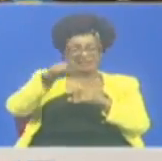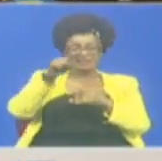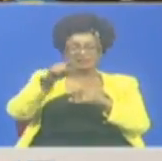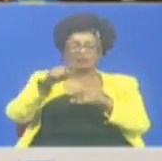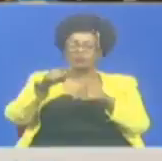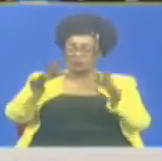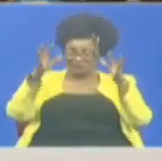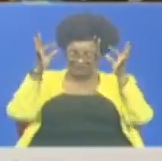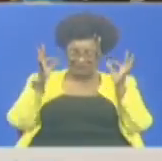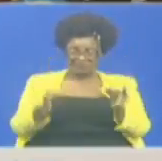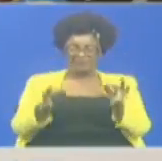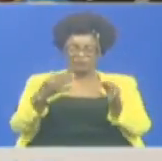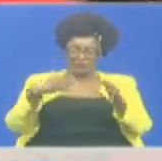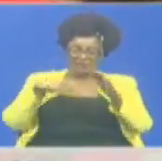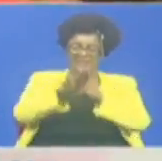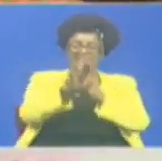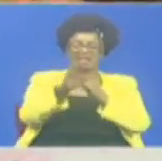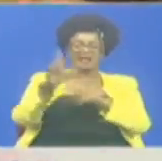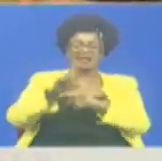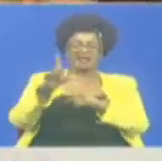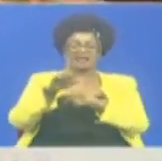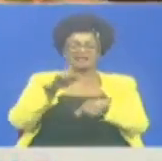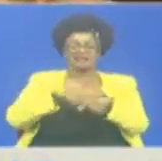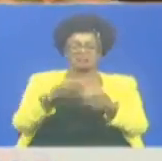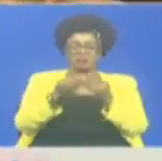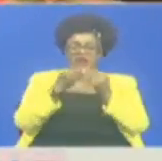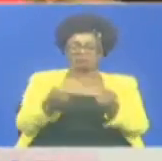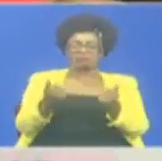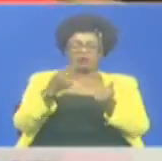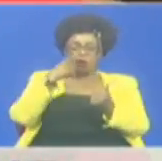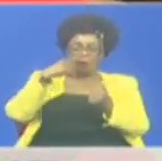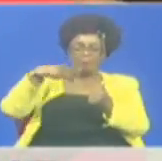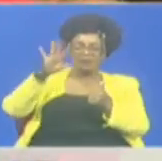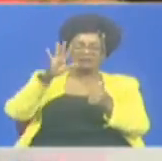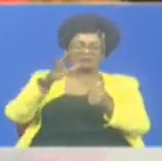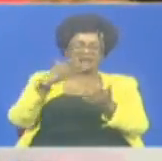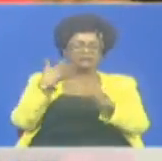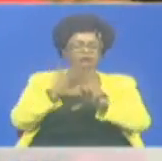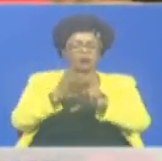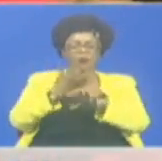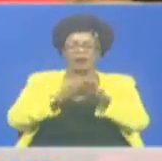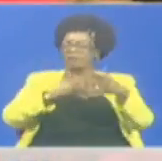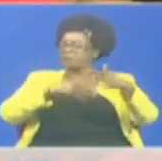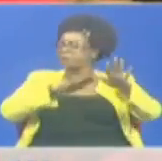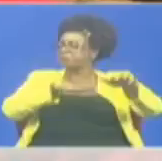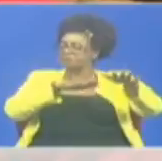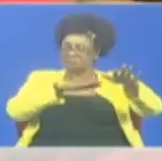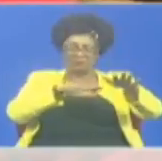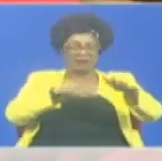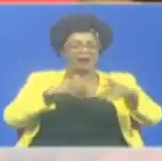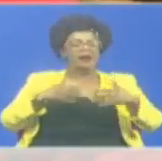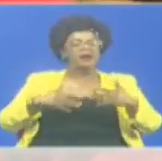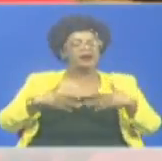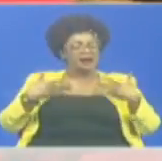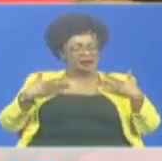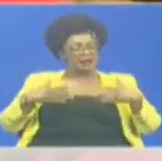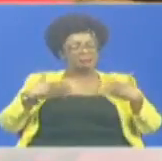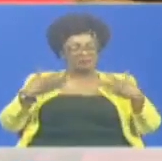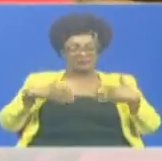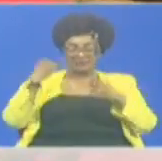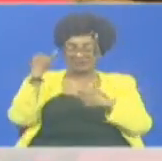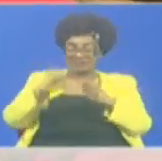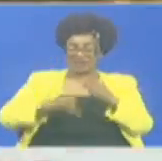league. Hiyo ndio nakumbuka wakati nilifunga Kitale huko kwao mpaka tukarusha mawe huko kwa uwanja ndio nilifurahia game ya mwisho